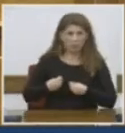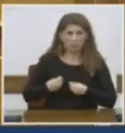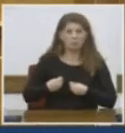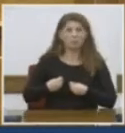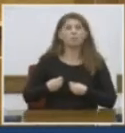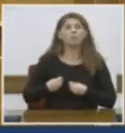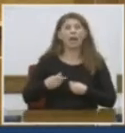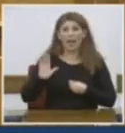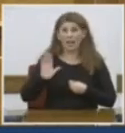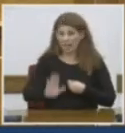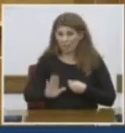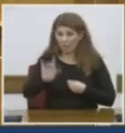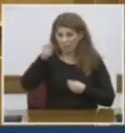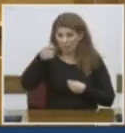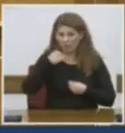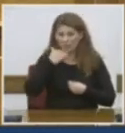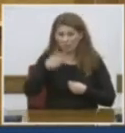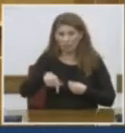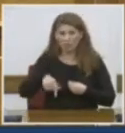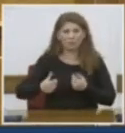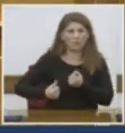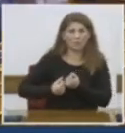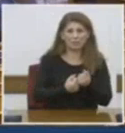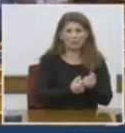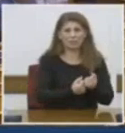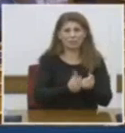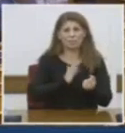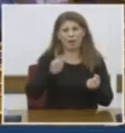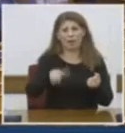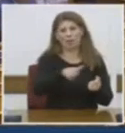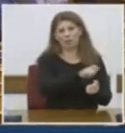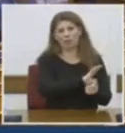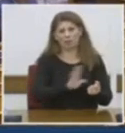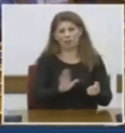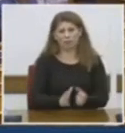ήταν σε θέση σήμερα να στηρίζει τους πελάτες της.